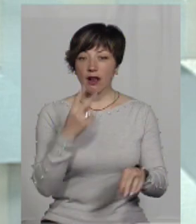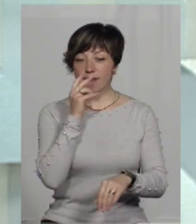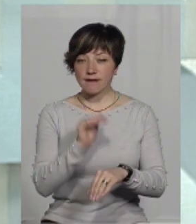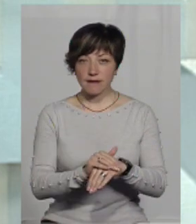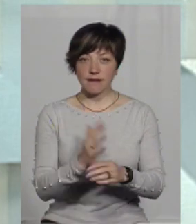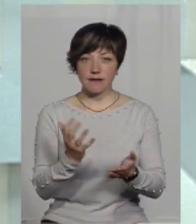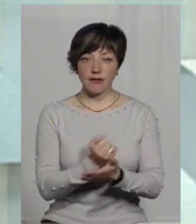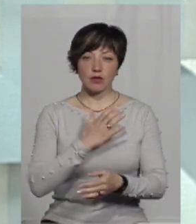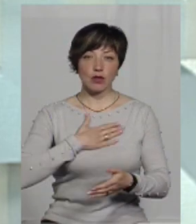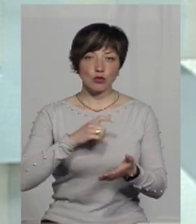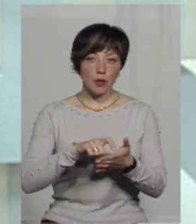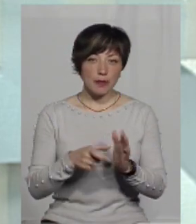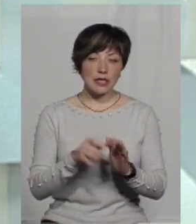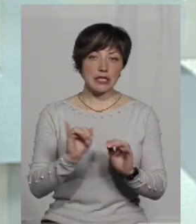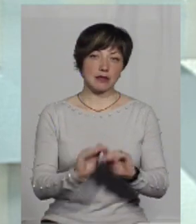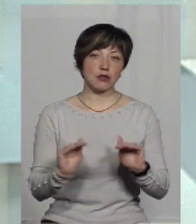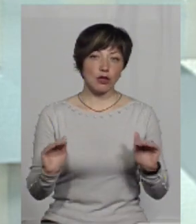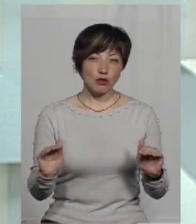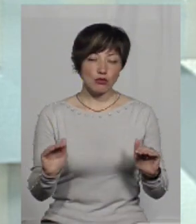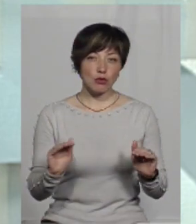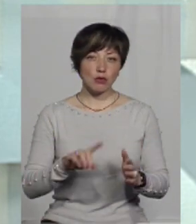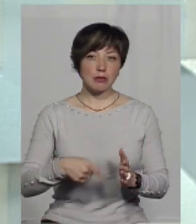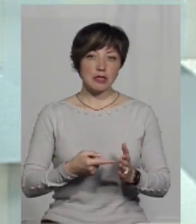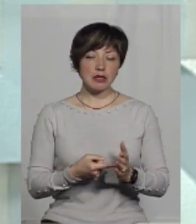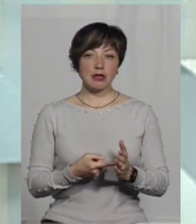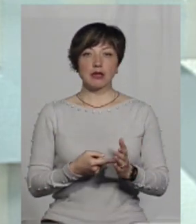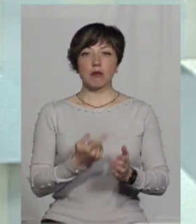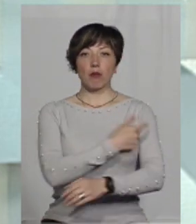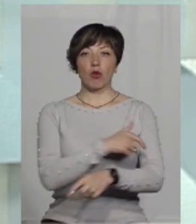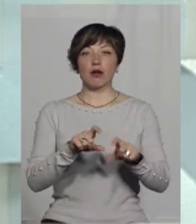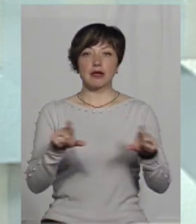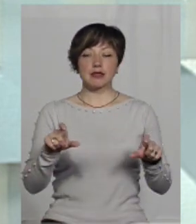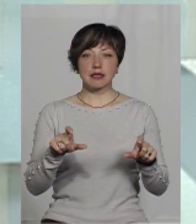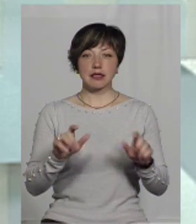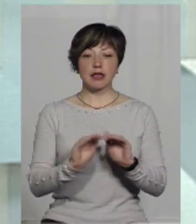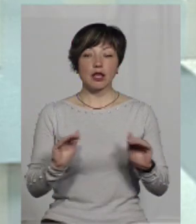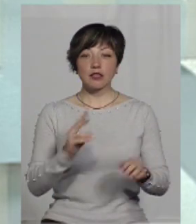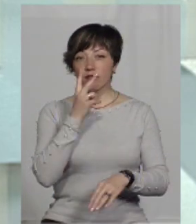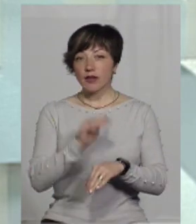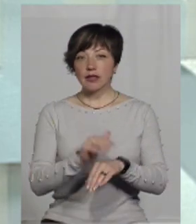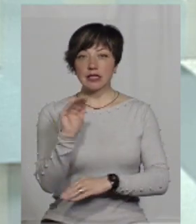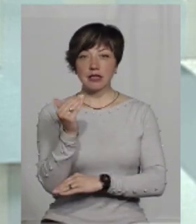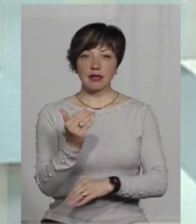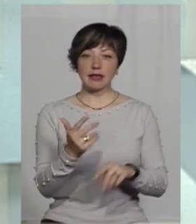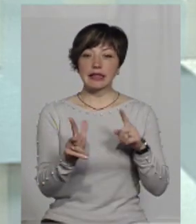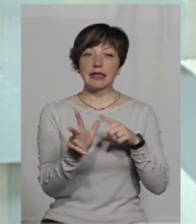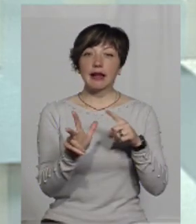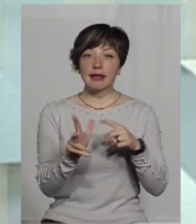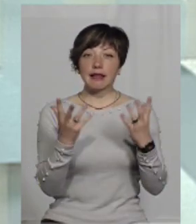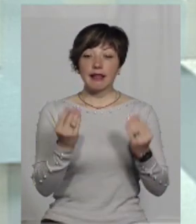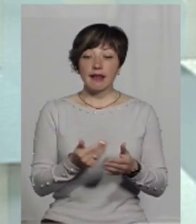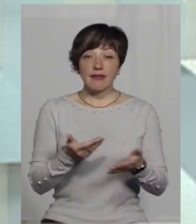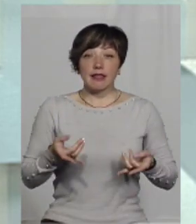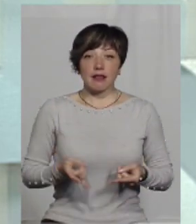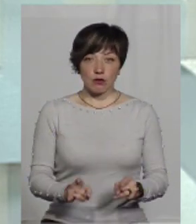у нашому кабінеті, і в дитячому, в міській дитячій поліклініці, виявити дитину на третій день від